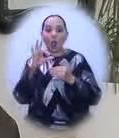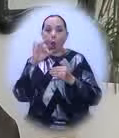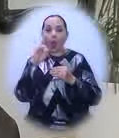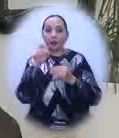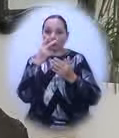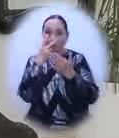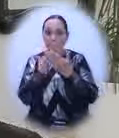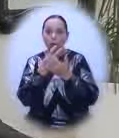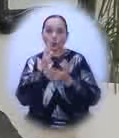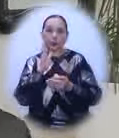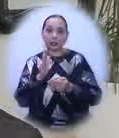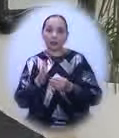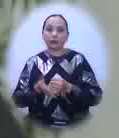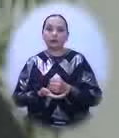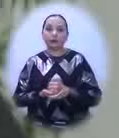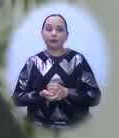o'taman.